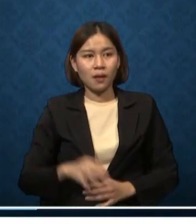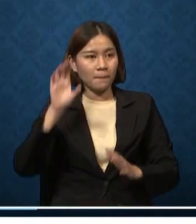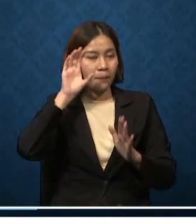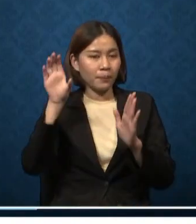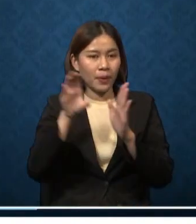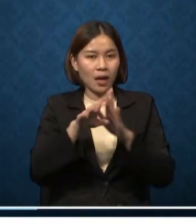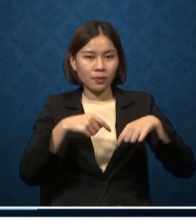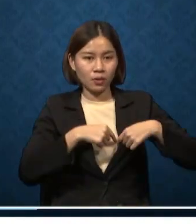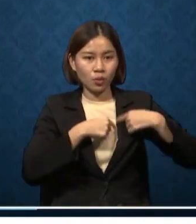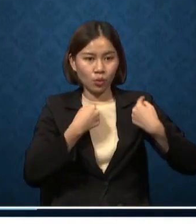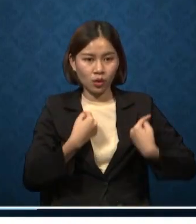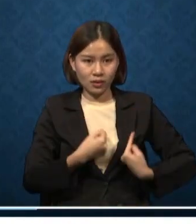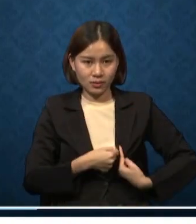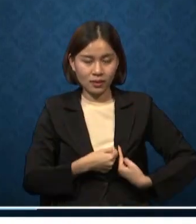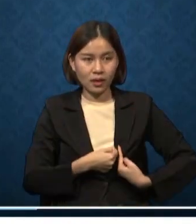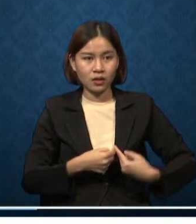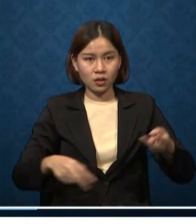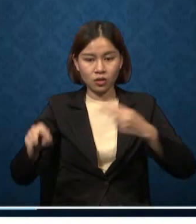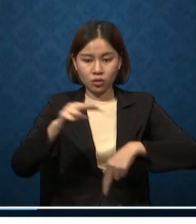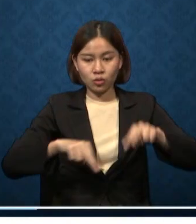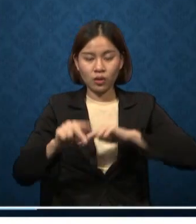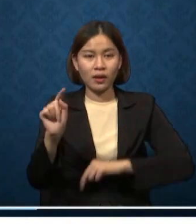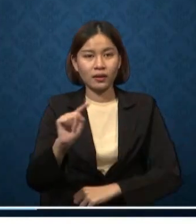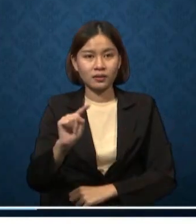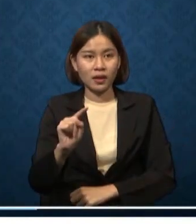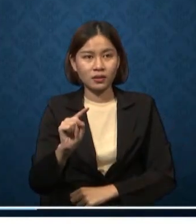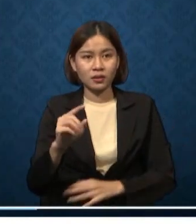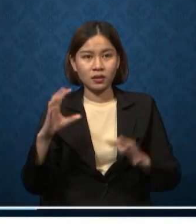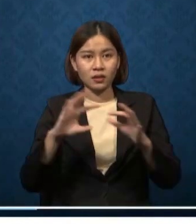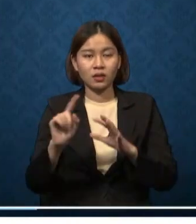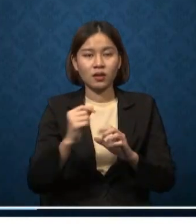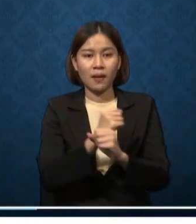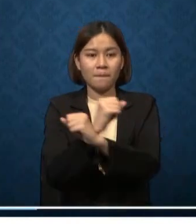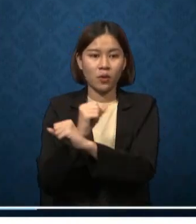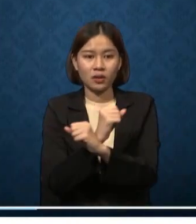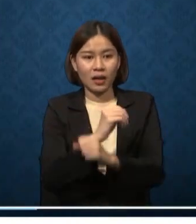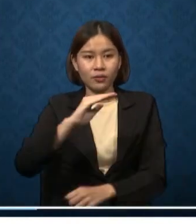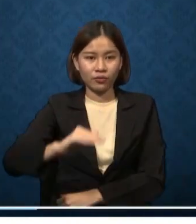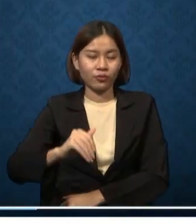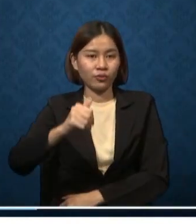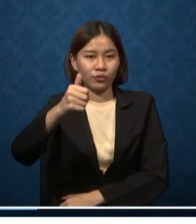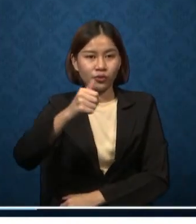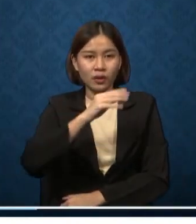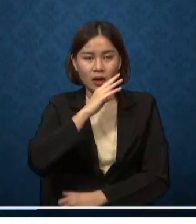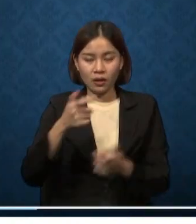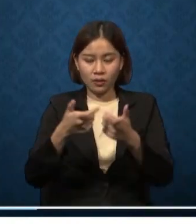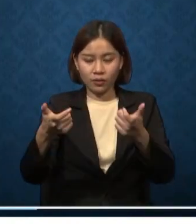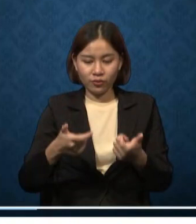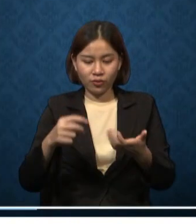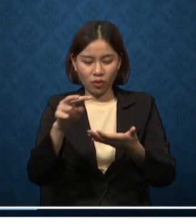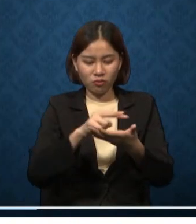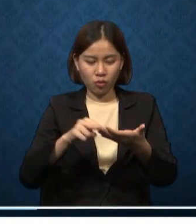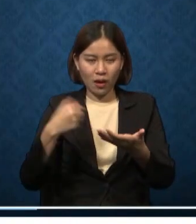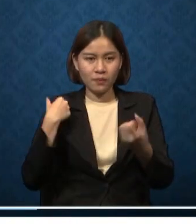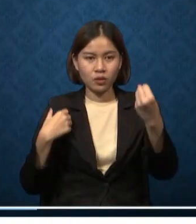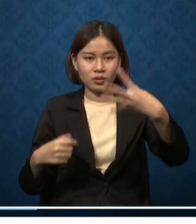ใจตรงนี้ท่านดูแลเรื่องอะไรท่านดูแลเรื่องการสร้างเสริมป้องกันรักษาฟื้นฟูถ้าอ่านดูในรายงานท่านจะพูด 4มิติทางด้าน